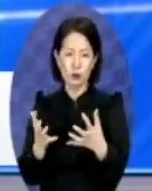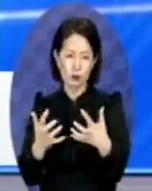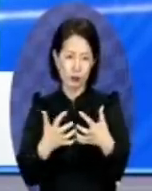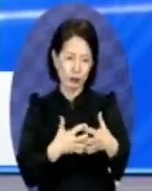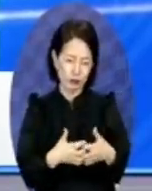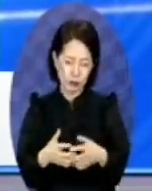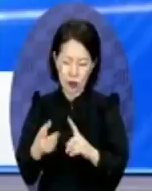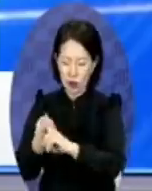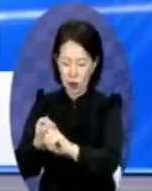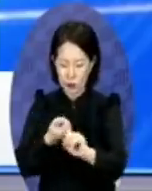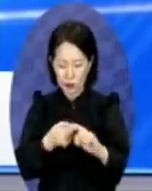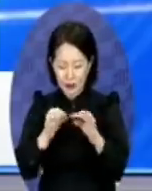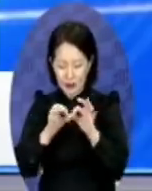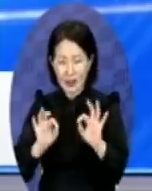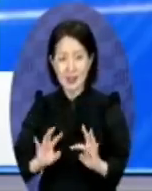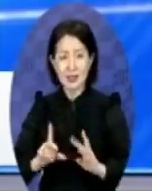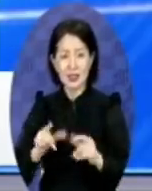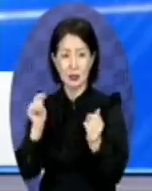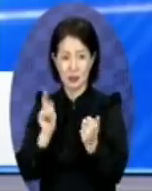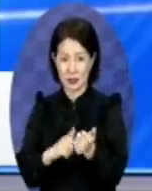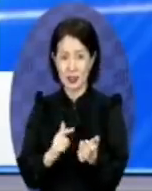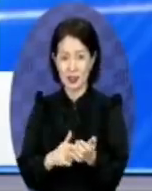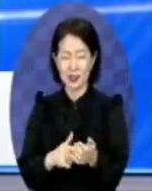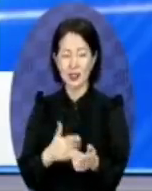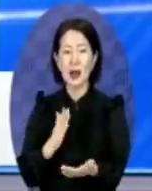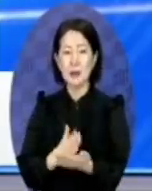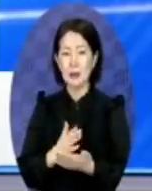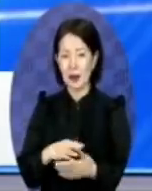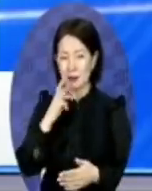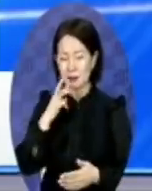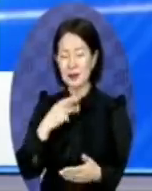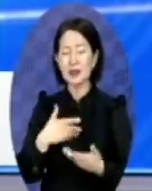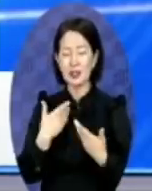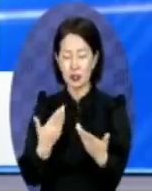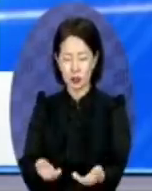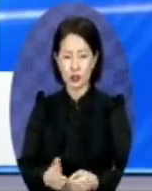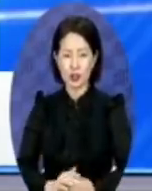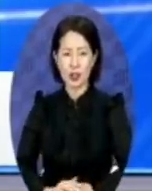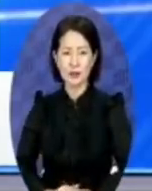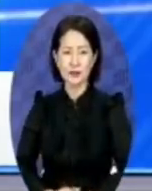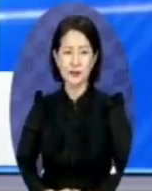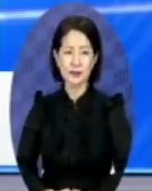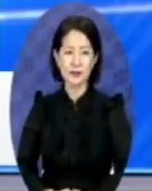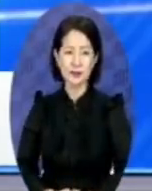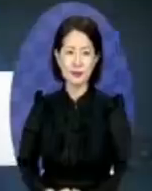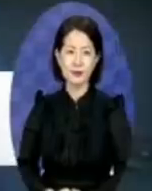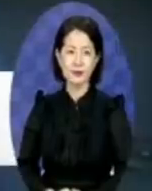илүү нарийн одоо сайжруулах хэрэгцээ шаардлага байгаа юма гэдэг мэдээлэлч бидэнд өгж байна юм аа.